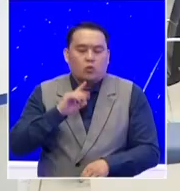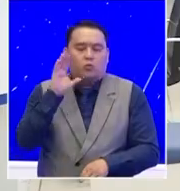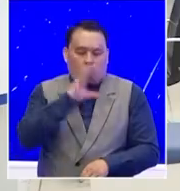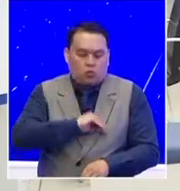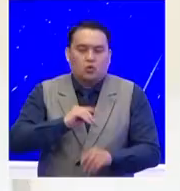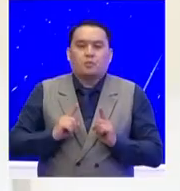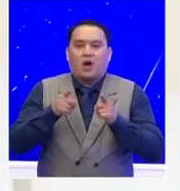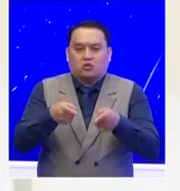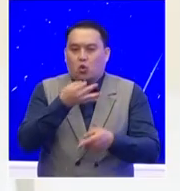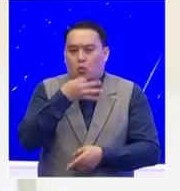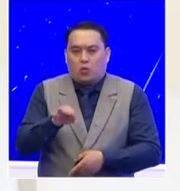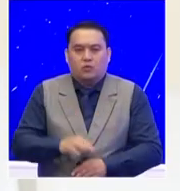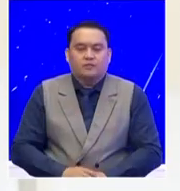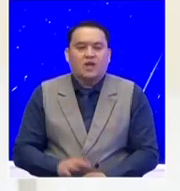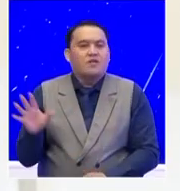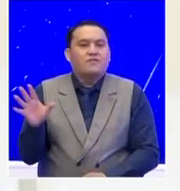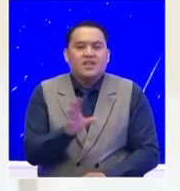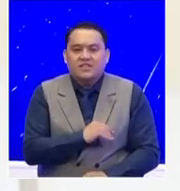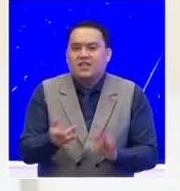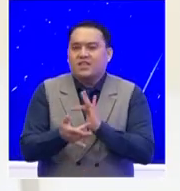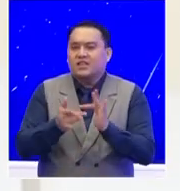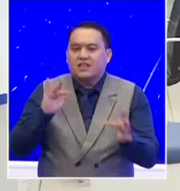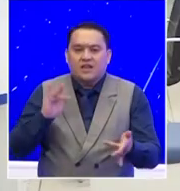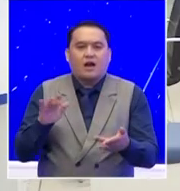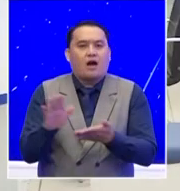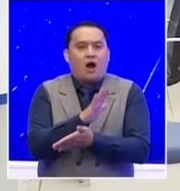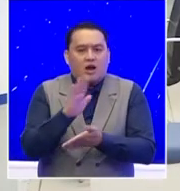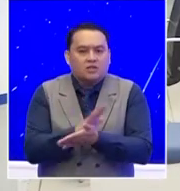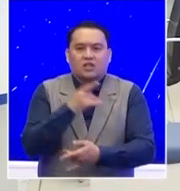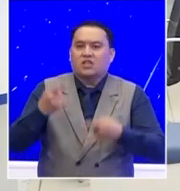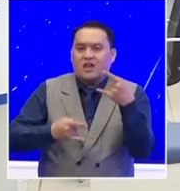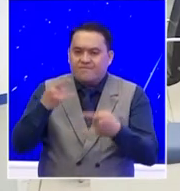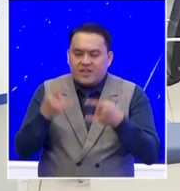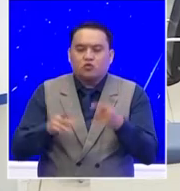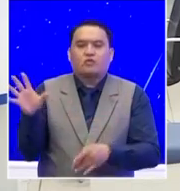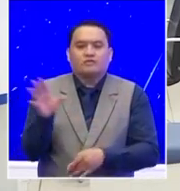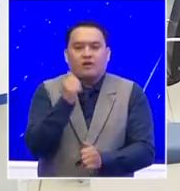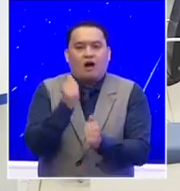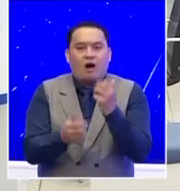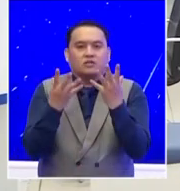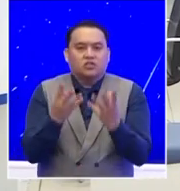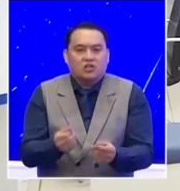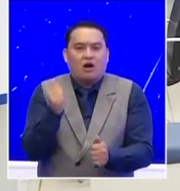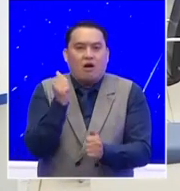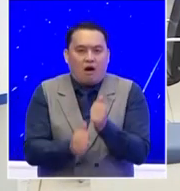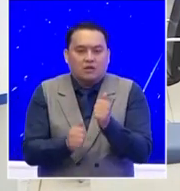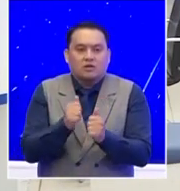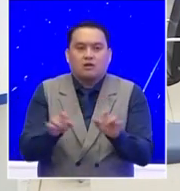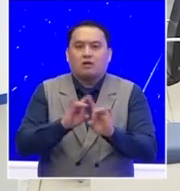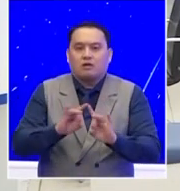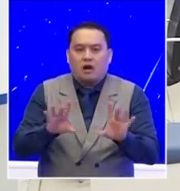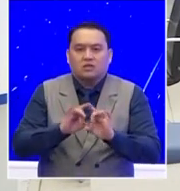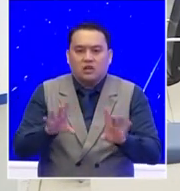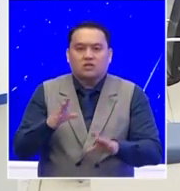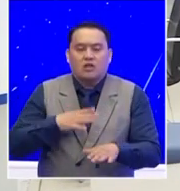будут поступать на любой счет. Везде, в интернете, в газетах и по телевизору, каждый день, каждый час об этом говорят.